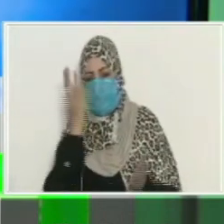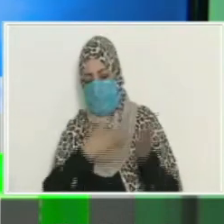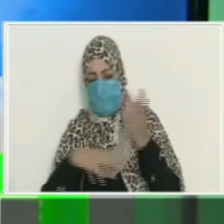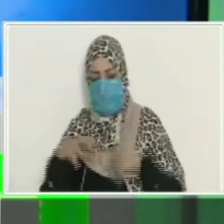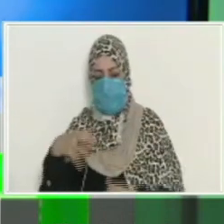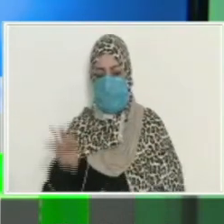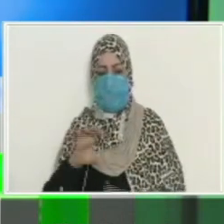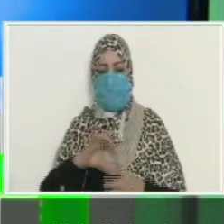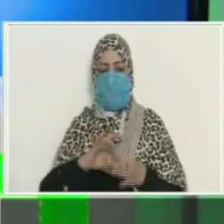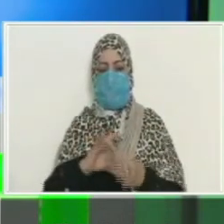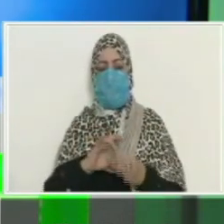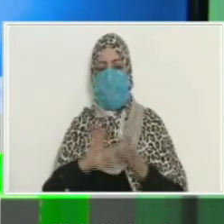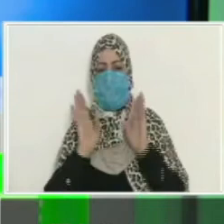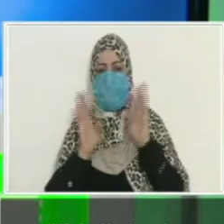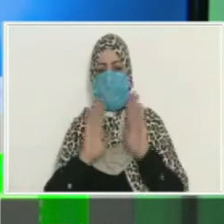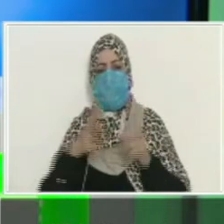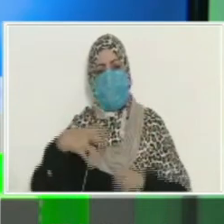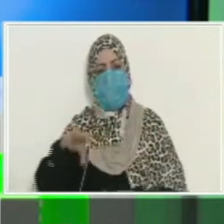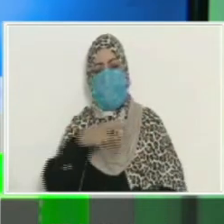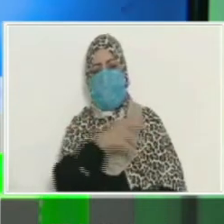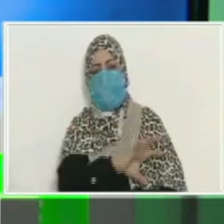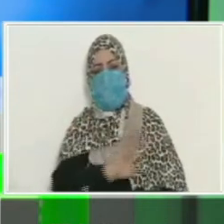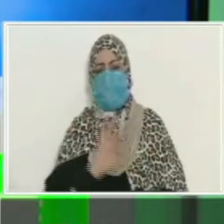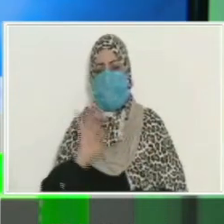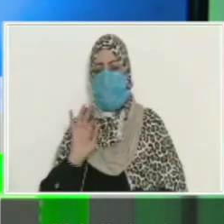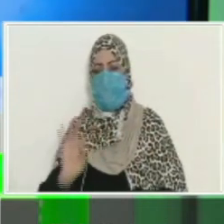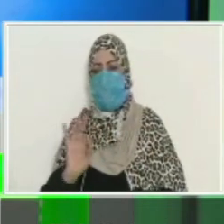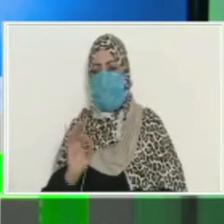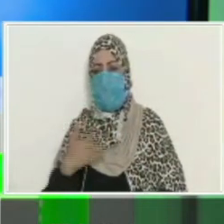ضروري تمشي المحل زي ما تقول تشتري منها ويسجل اسمك حتى يدخلوك على السحب،